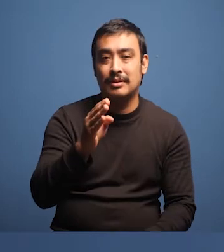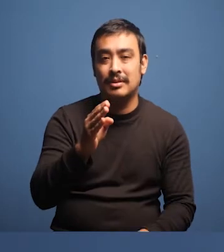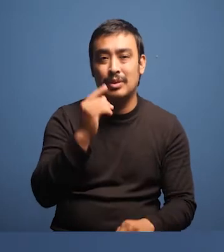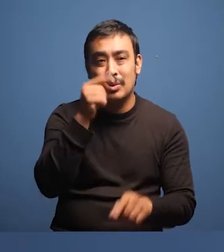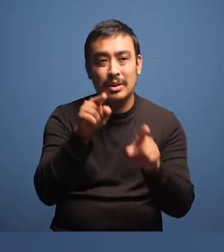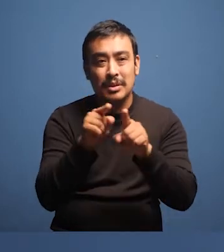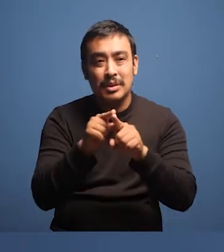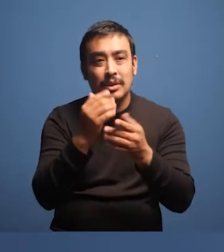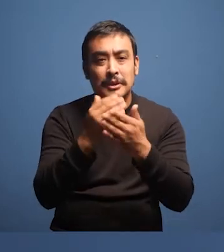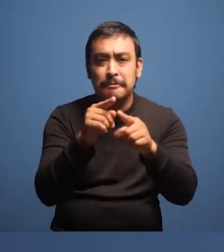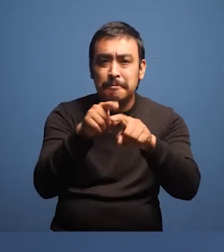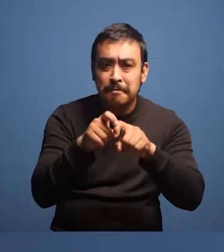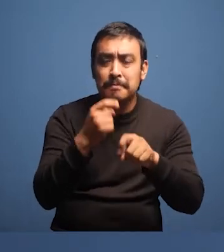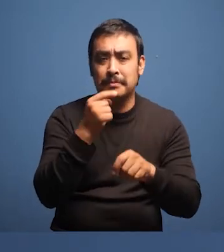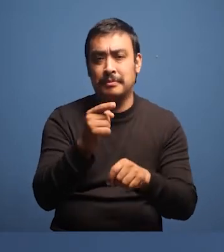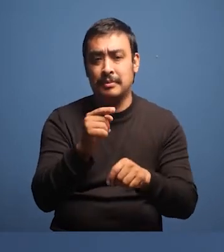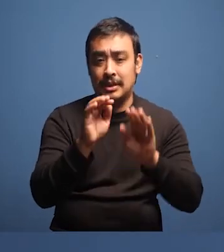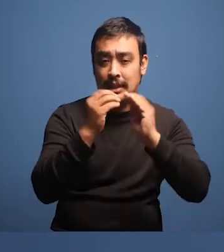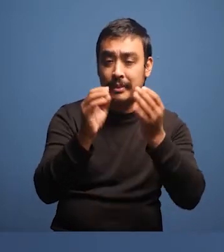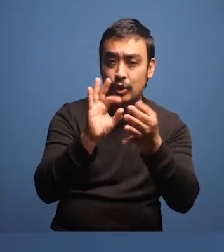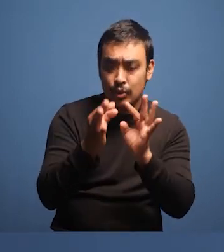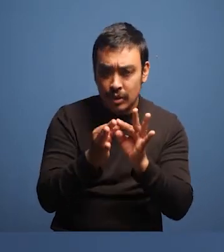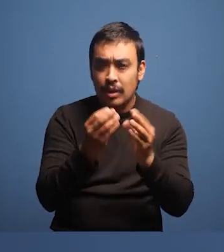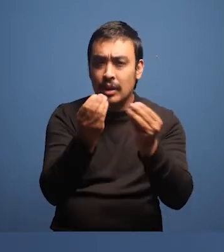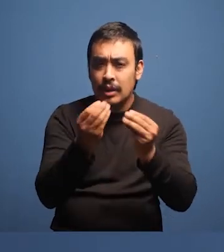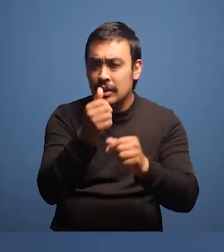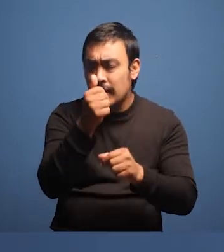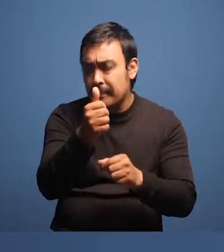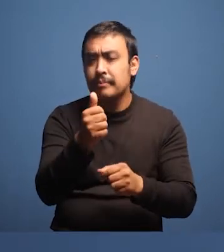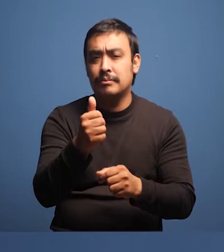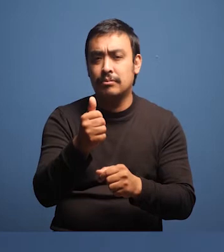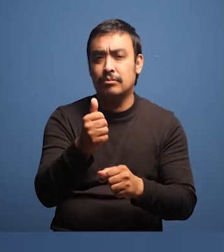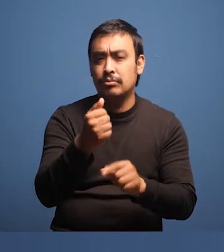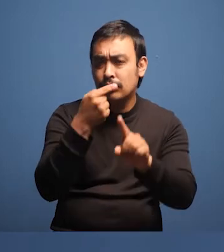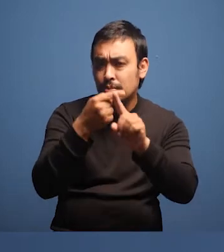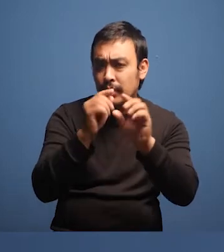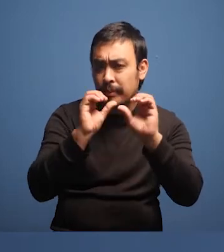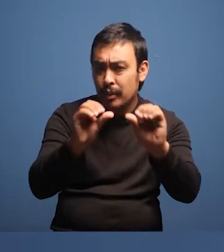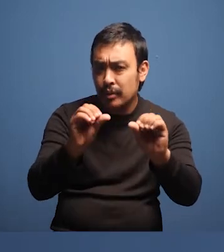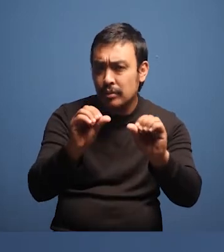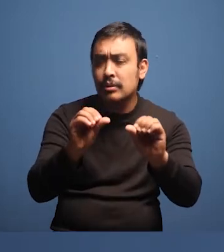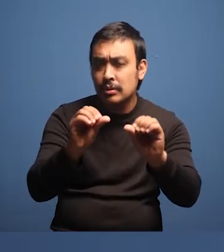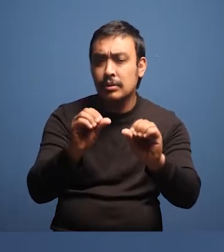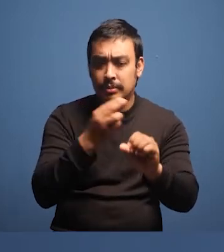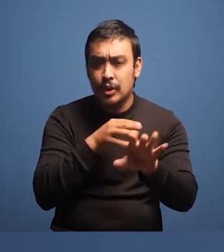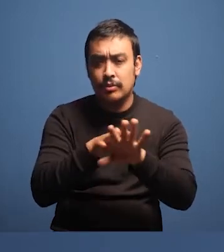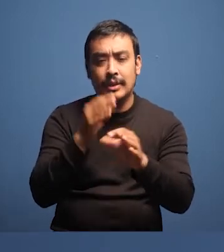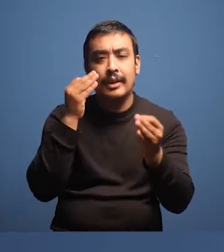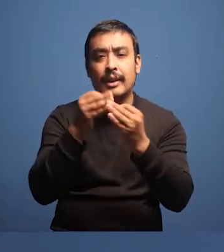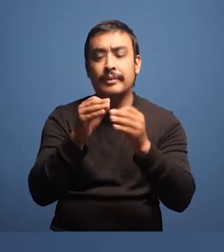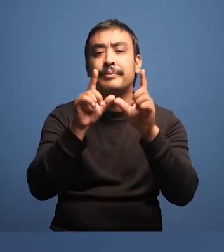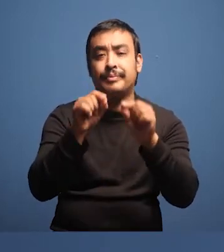प्रिभेन्ट गर्ने भन्दाखेरि त्यही नै हो होइन, सोसियल मिडियाको अलि राम्रो जुन चाहिँ पोजिटिभ युज छ त्यो पोजिटिभ युजतिर चाहिँ मान्छेहरूको बढी ध्यान दिनु पऱ्यो